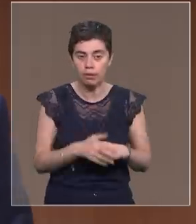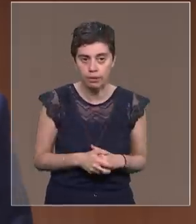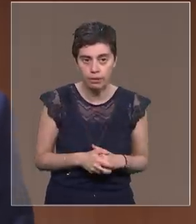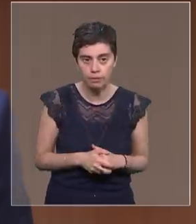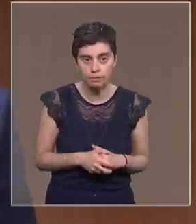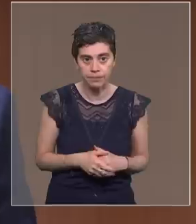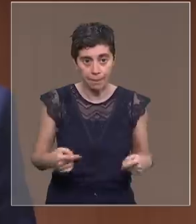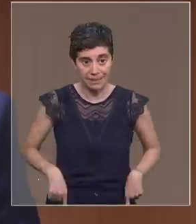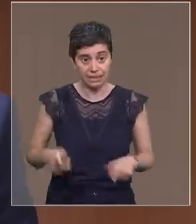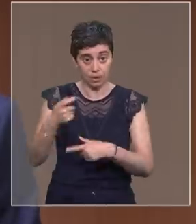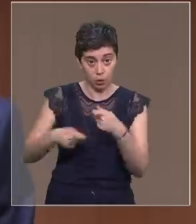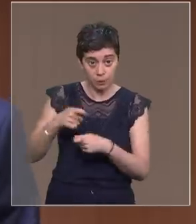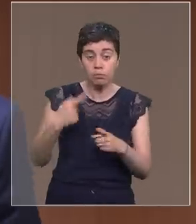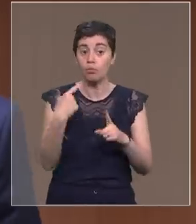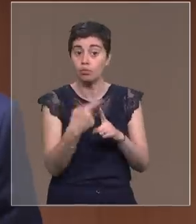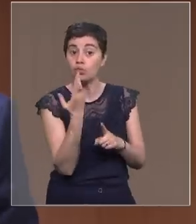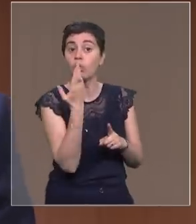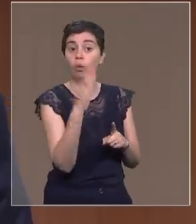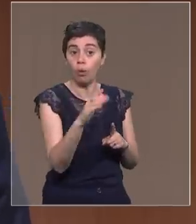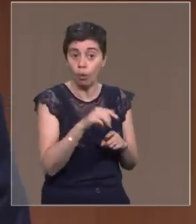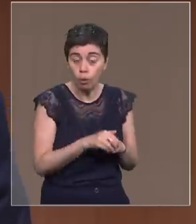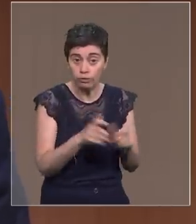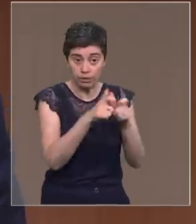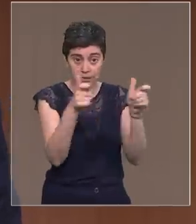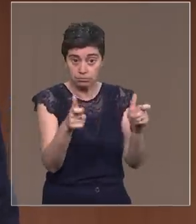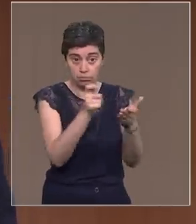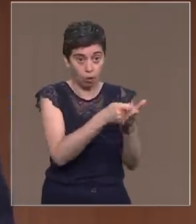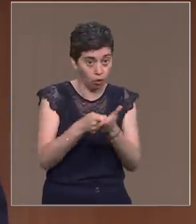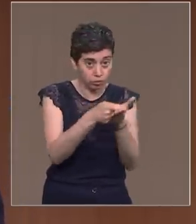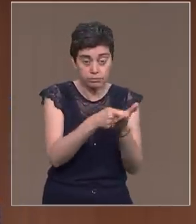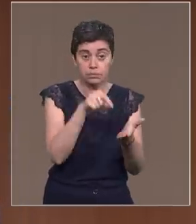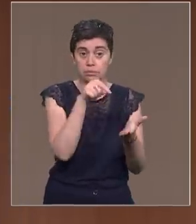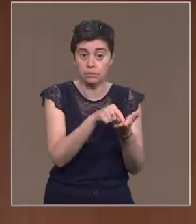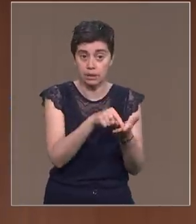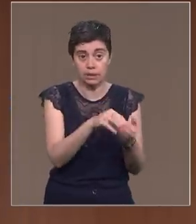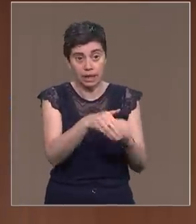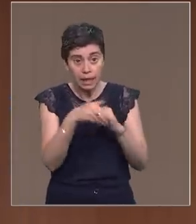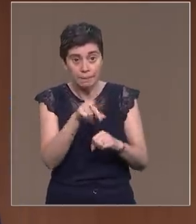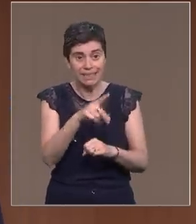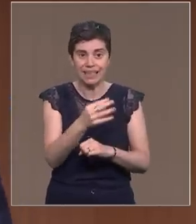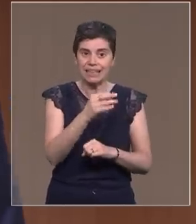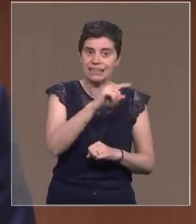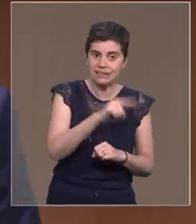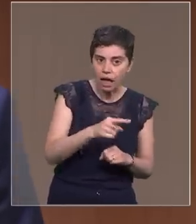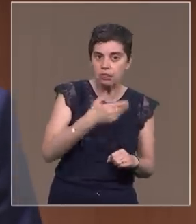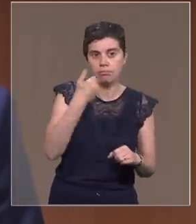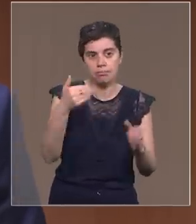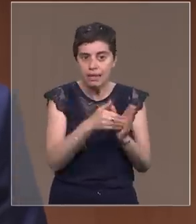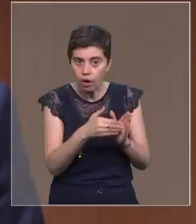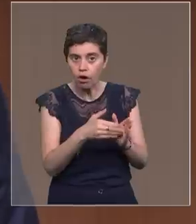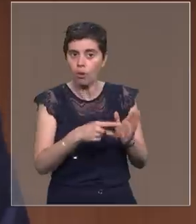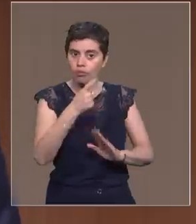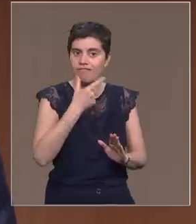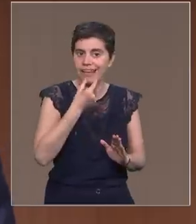et avec l'ensemble des instituts bancaires à améliorer l'éco-PTZ, à le rendre plus facile. Nous travaillons